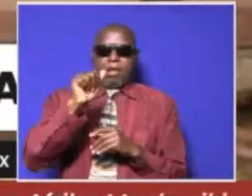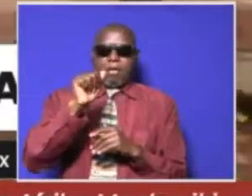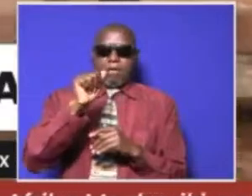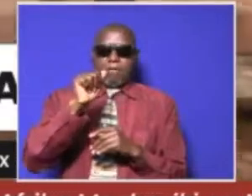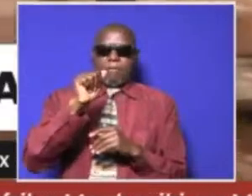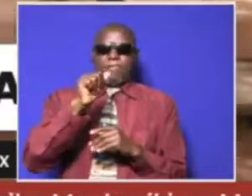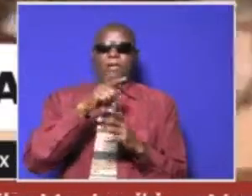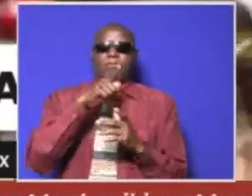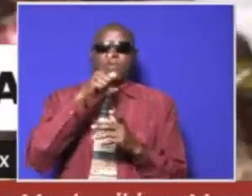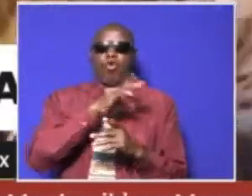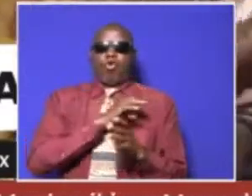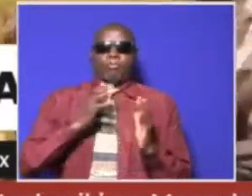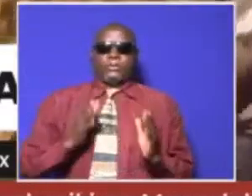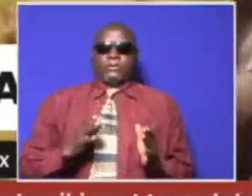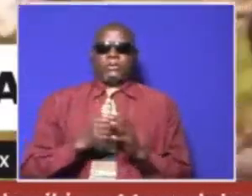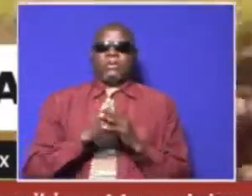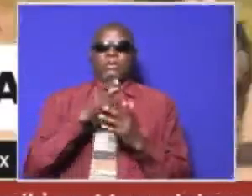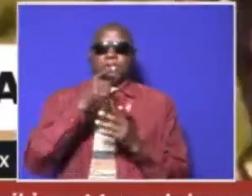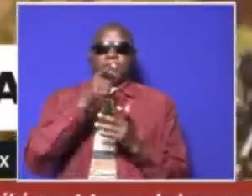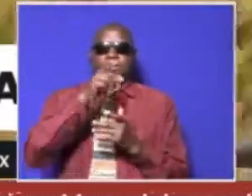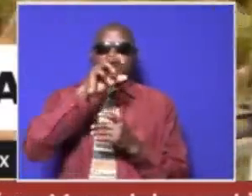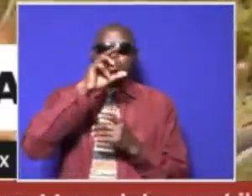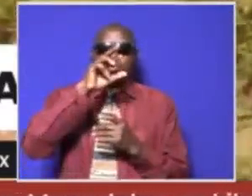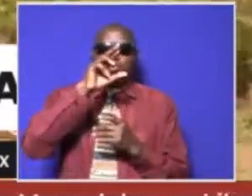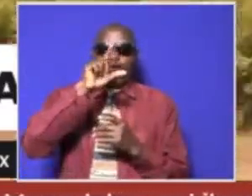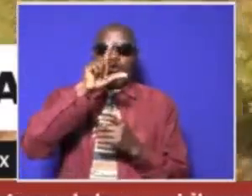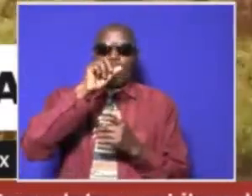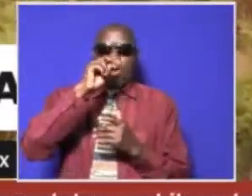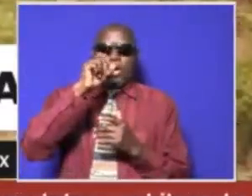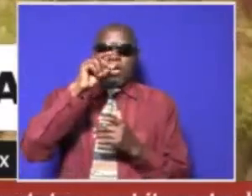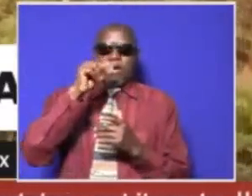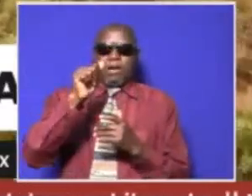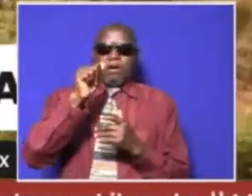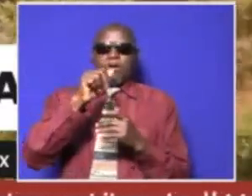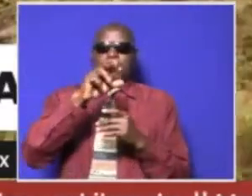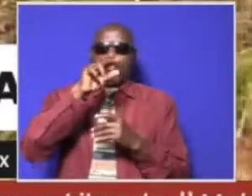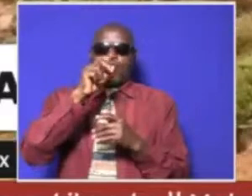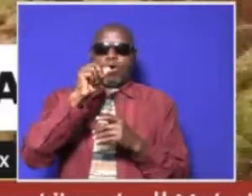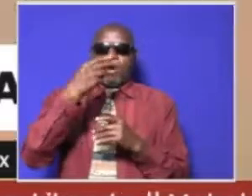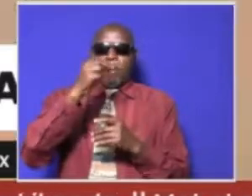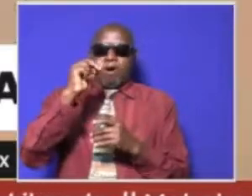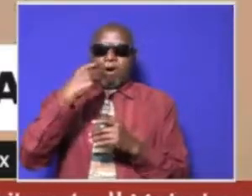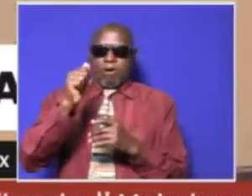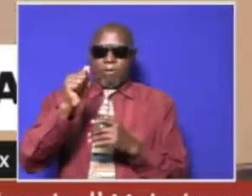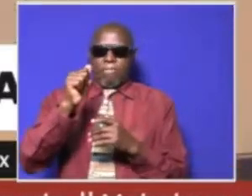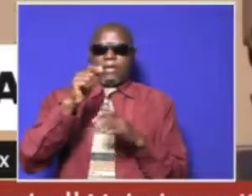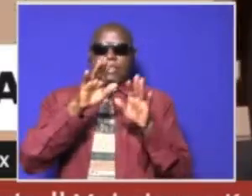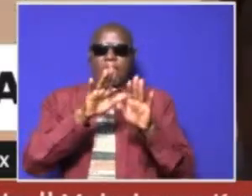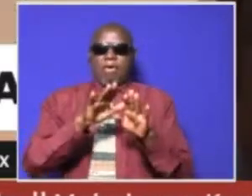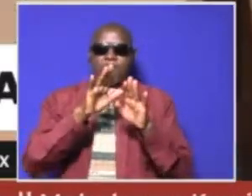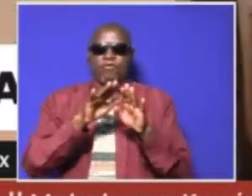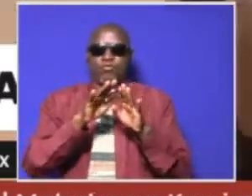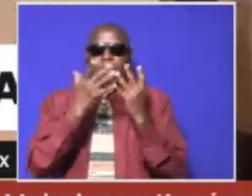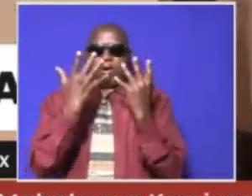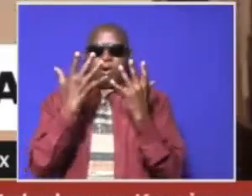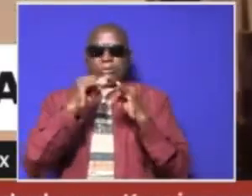msaidizi wa kamishna wa Lwandanyi, akiwataka wananchi hasa wa mpakani Lwakhakha kuwa waangalifu na kuhakikisha wanadumisha usafi wa